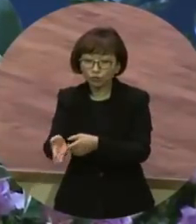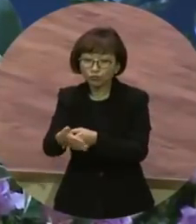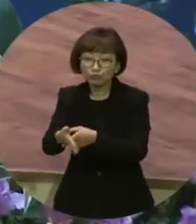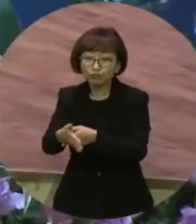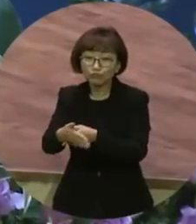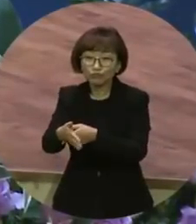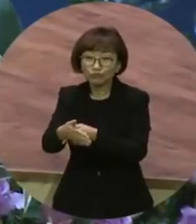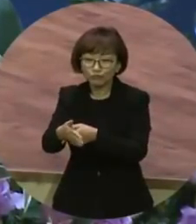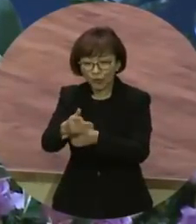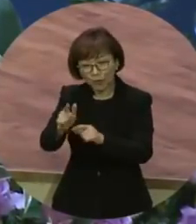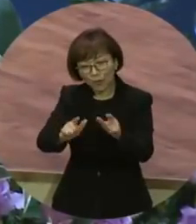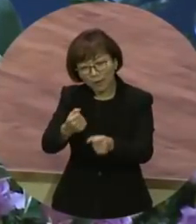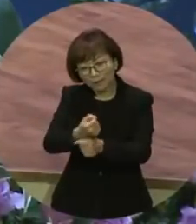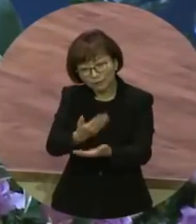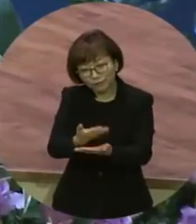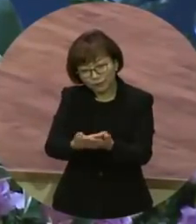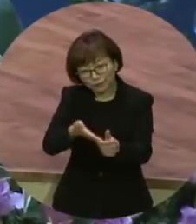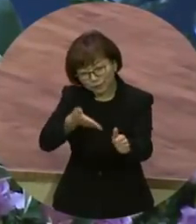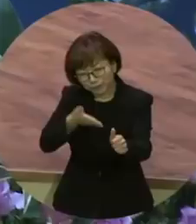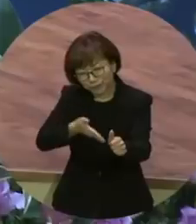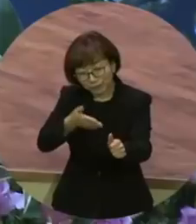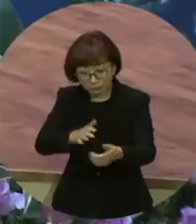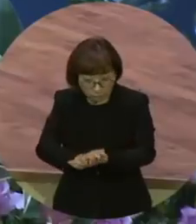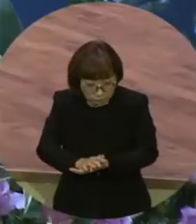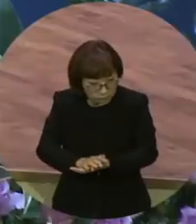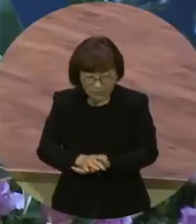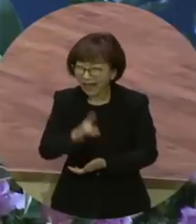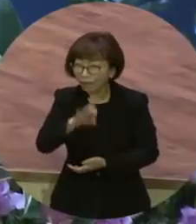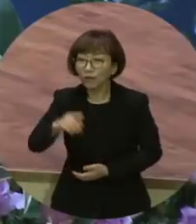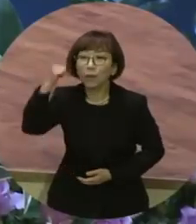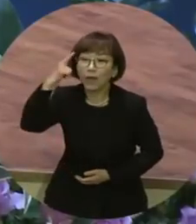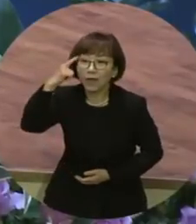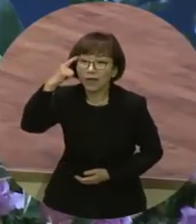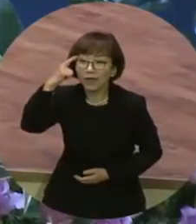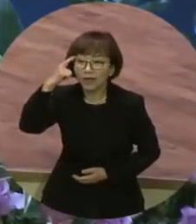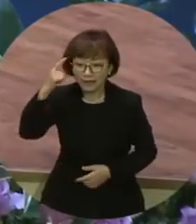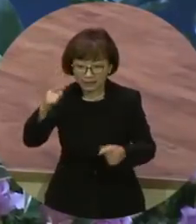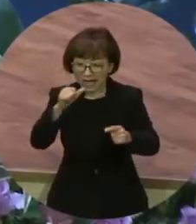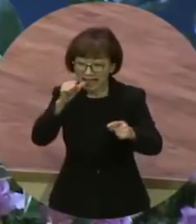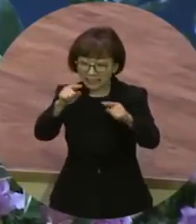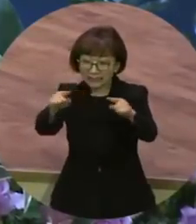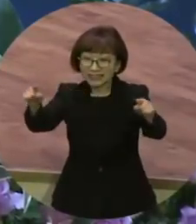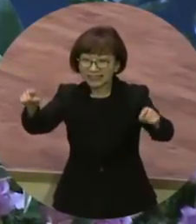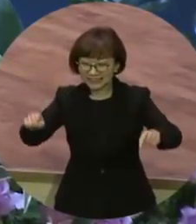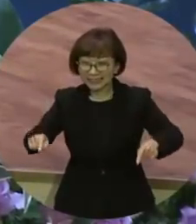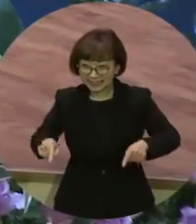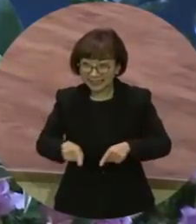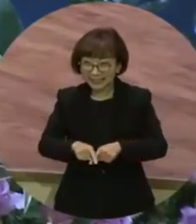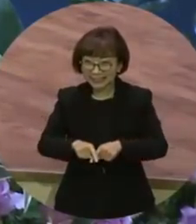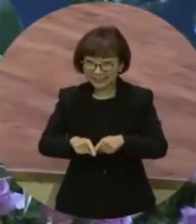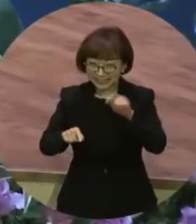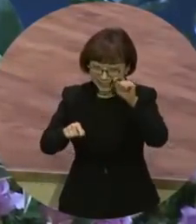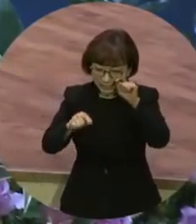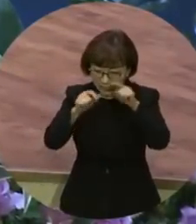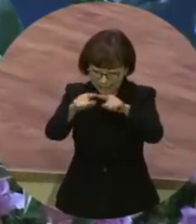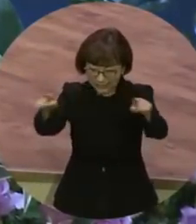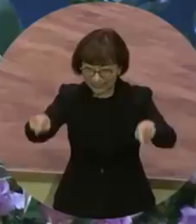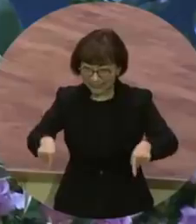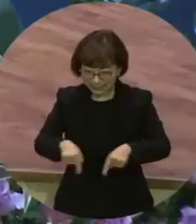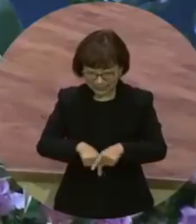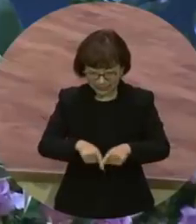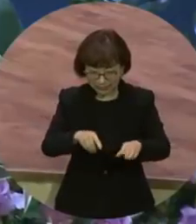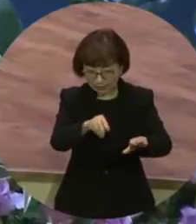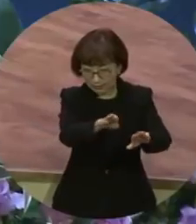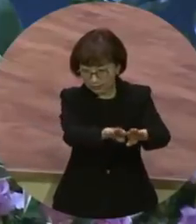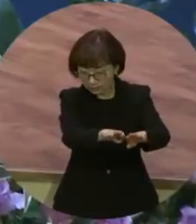좀 만들어주세요라고 빌어도 결국 호두과자 모양으로 나와요. 그 안에 막 호두 대신 김치 넣고 단무지 넣고 막 별걸 다